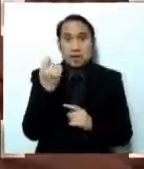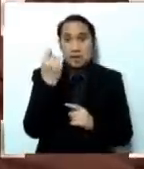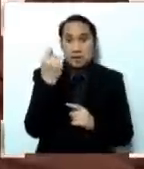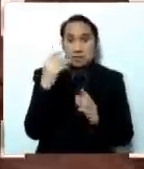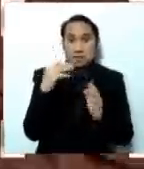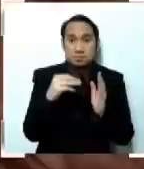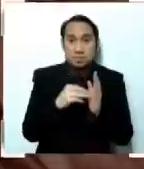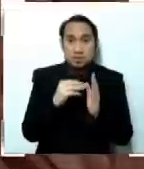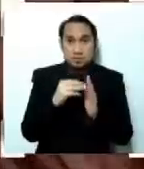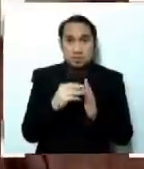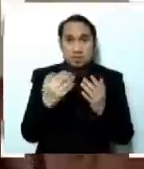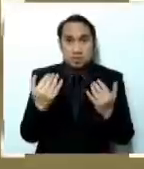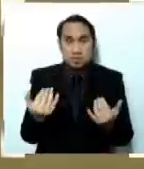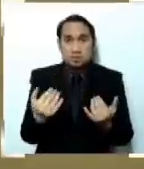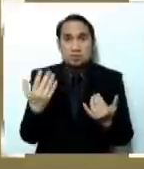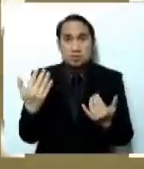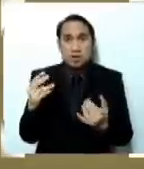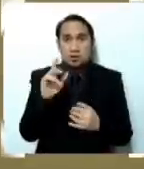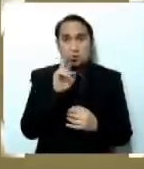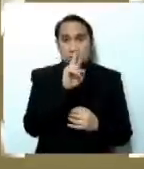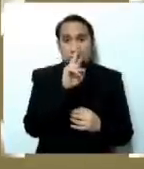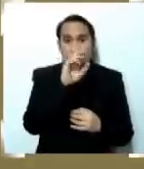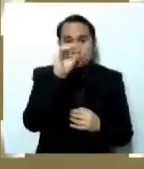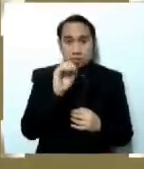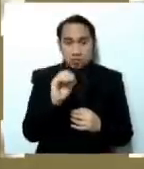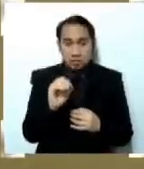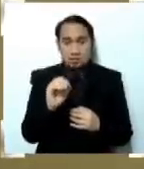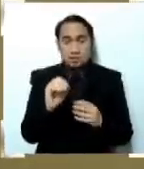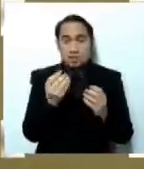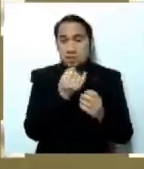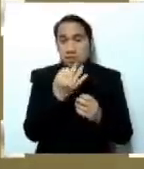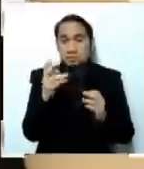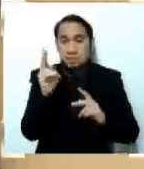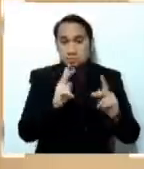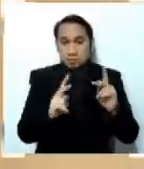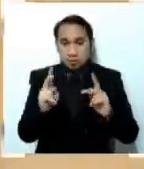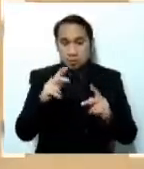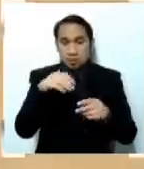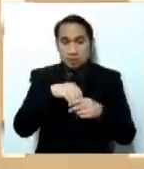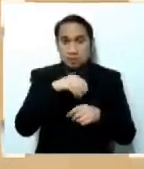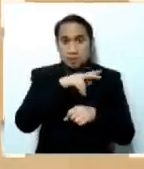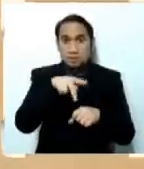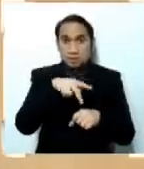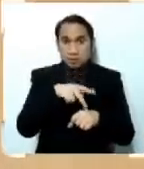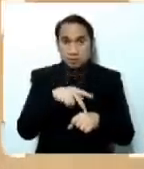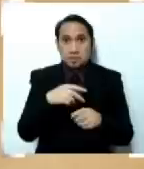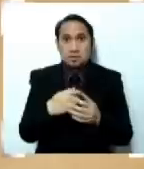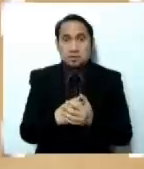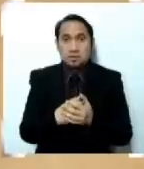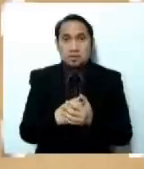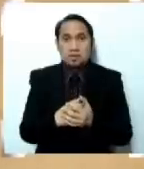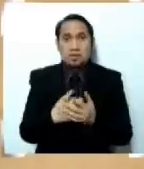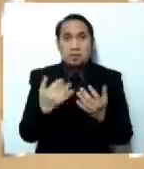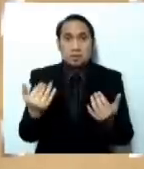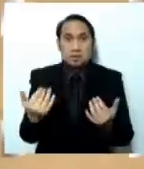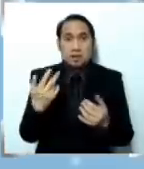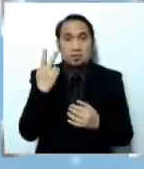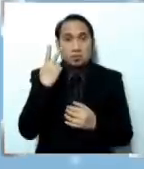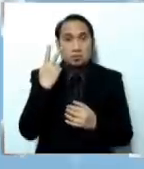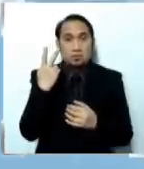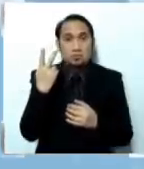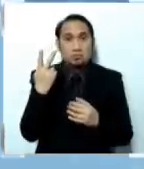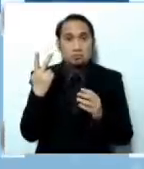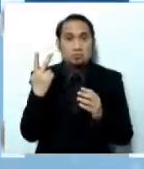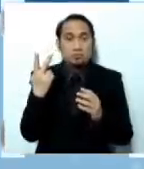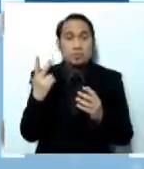Halos 2% yan ng populasyon. Habang lagpas kalahating milyon naman na ang fully vaccinated na, wala pang 1% ng populasyon.